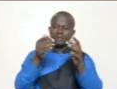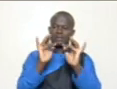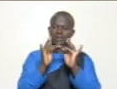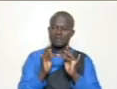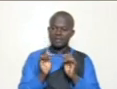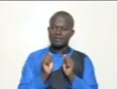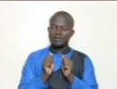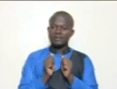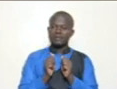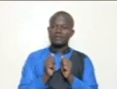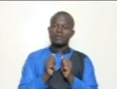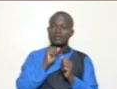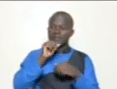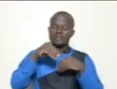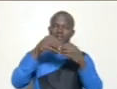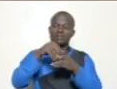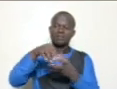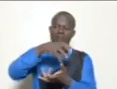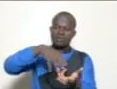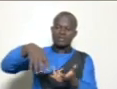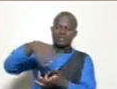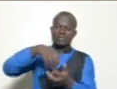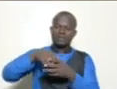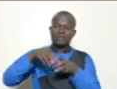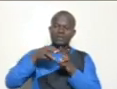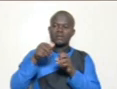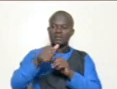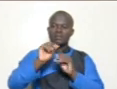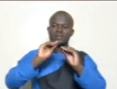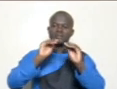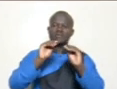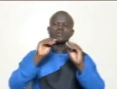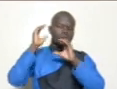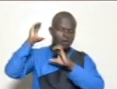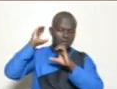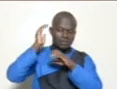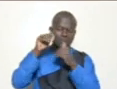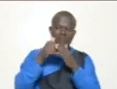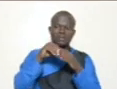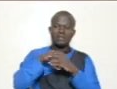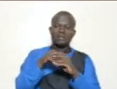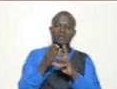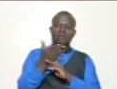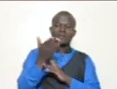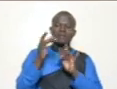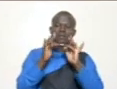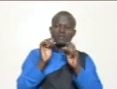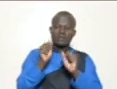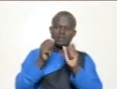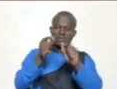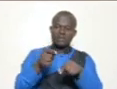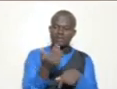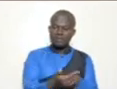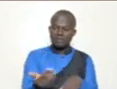internet ntitangwe mu kajagari ku buryo n'izo nyigisho ayo makuru ari kuri internet yabasha kugera ku